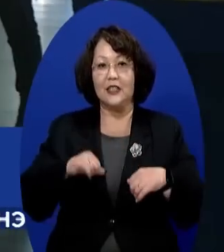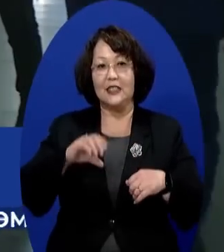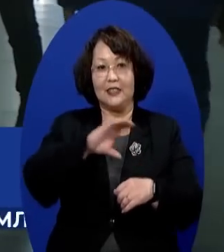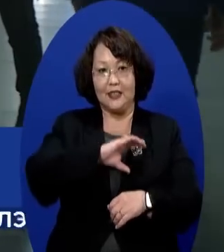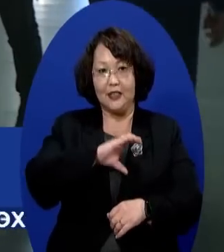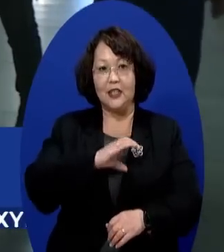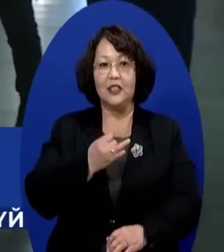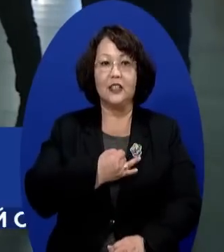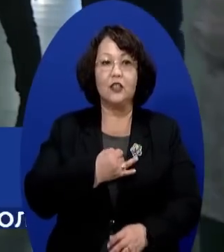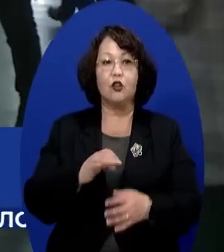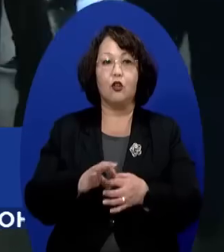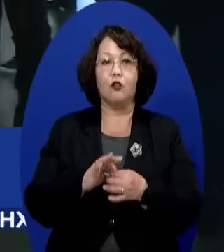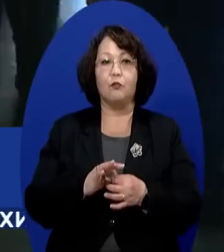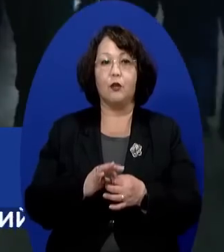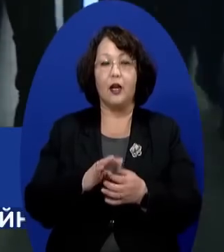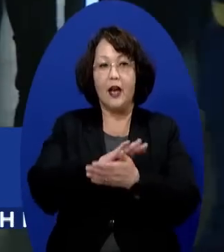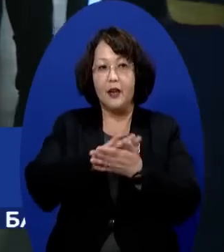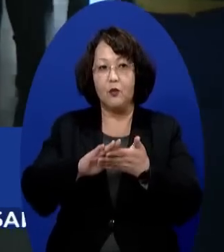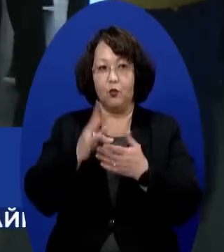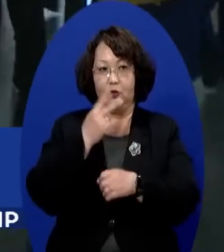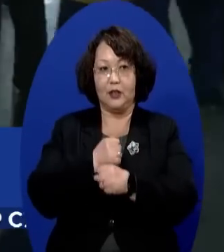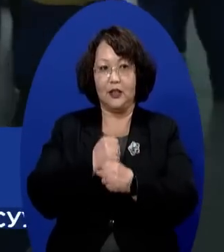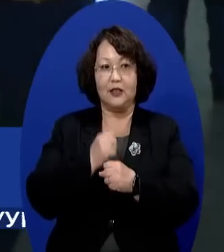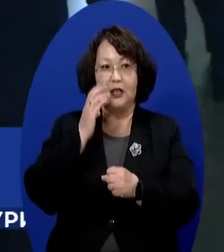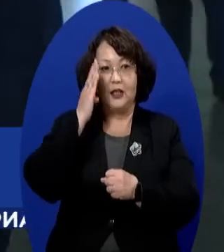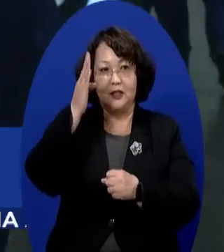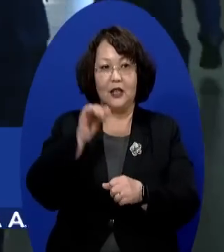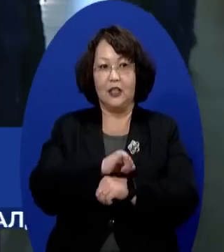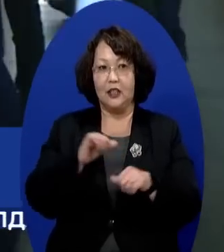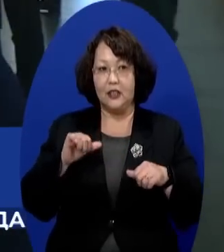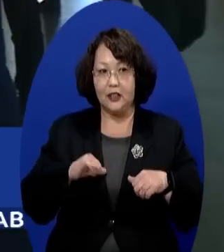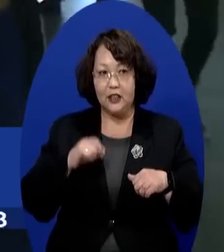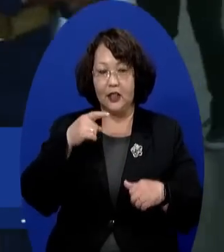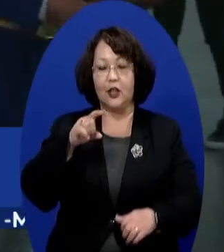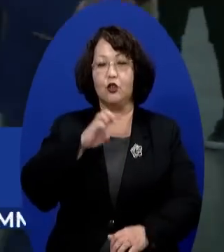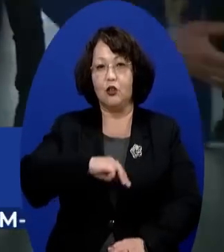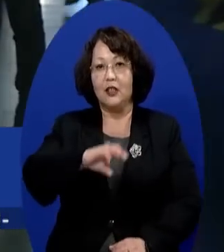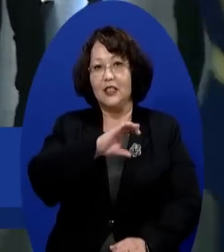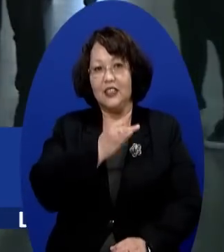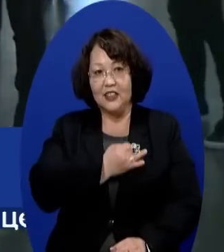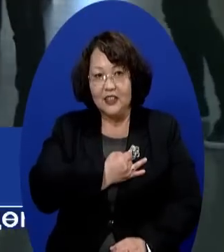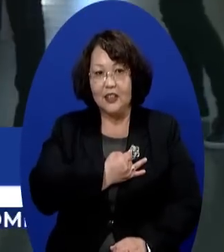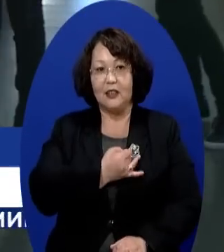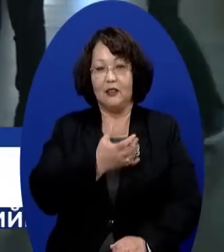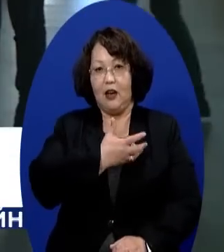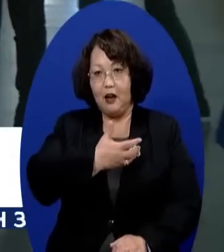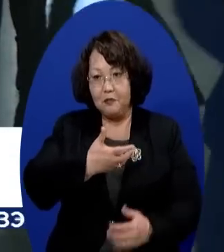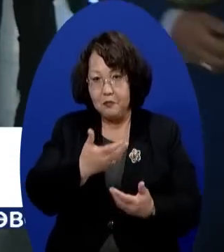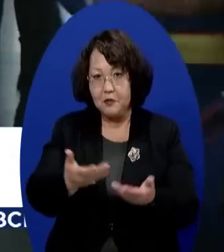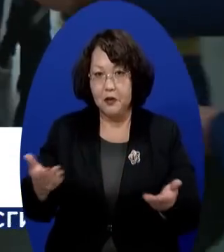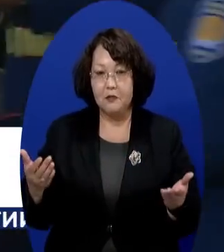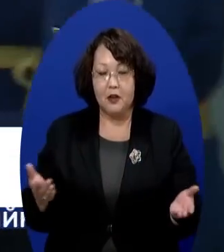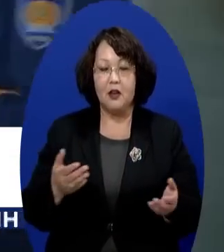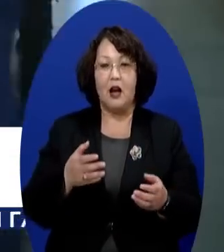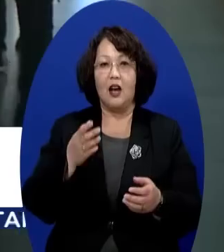ийм ариун алба. Тийм учраас бид цаашдаа бол ард олныхоо итгэлийг улам одоо баттгаж одоо ард иргэдийнхээ